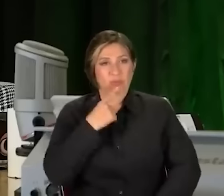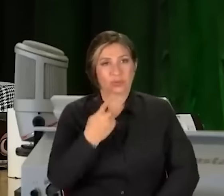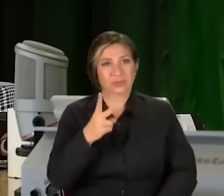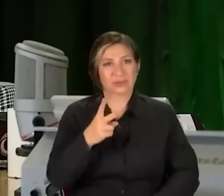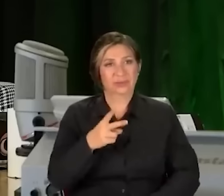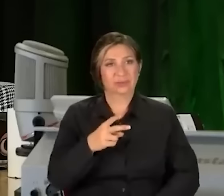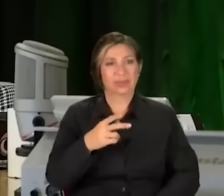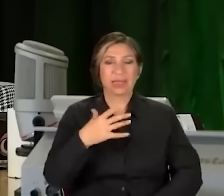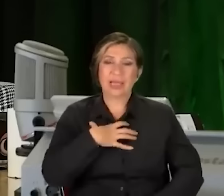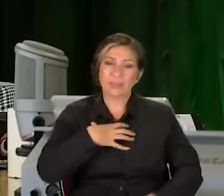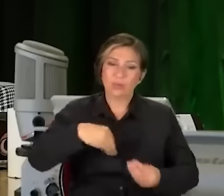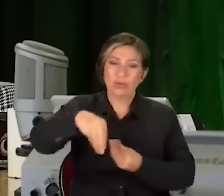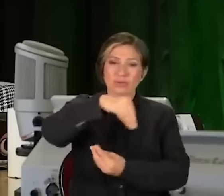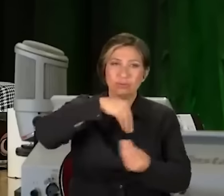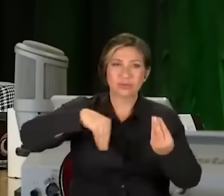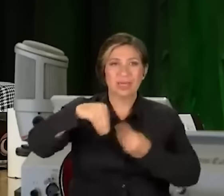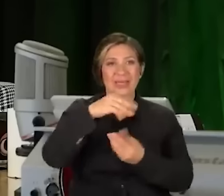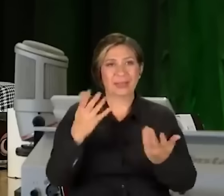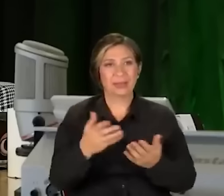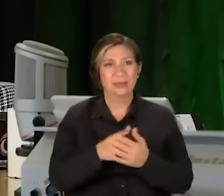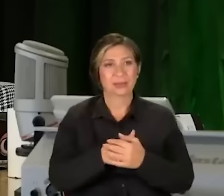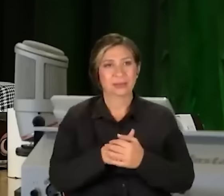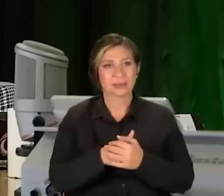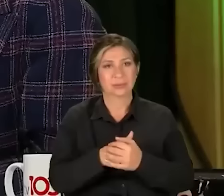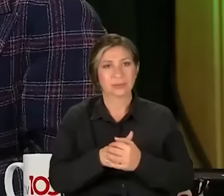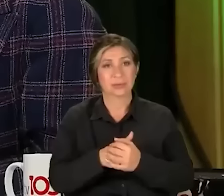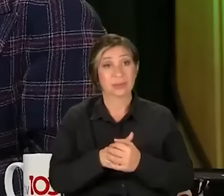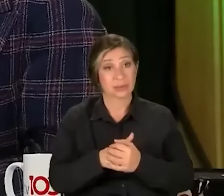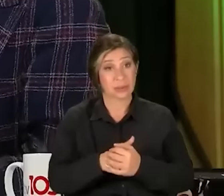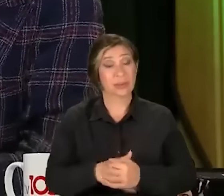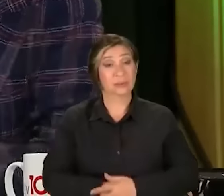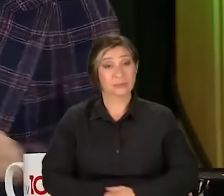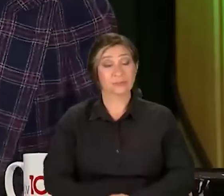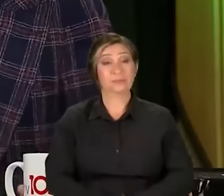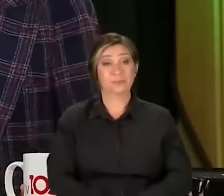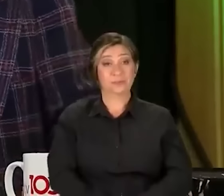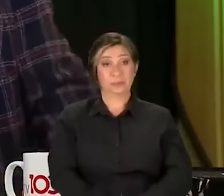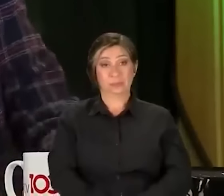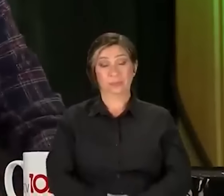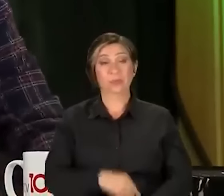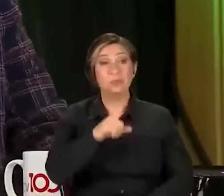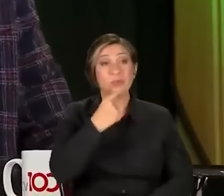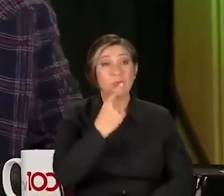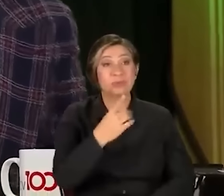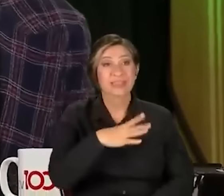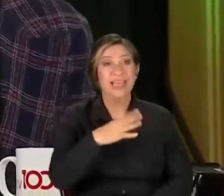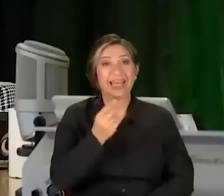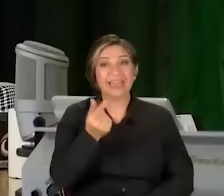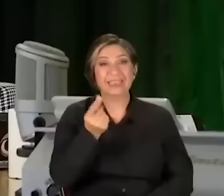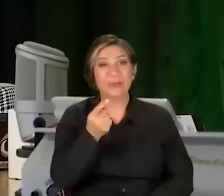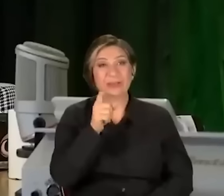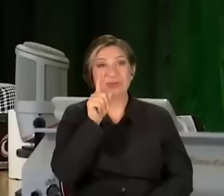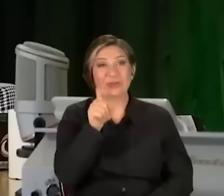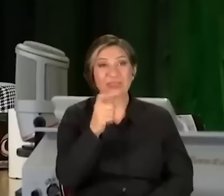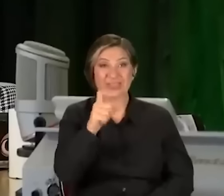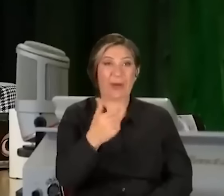Söyleyebilirsin bana. Değirmeni döndürecek kadar. Ya. Ya. Yani şunu sormak istiyorum. Hayatım boyunca kaçamak cevap verdiğim bir